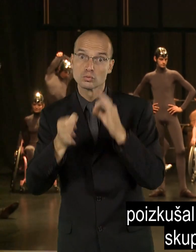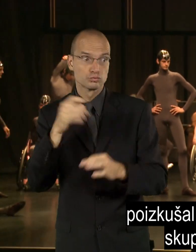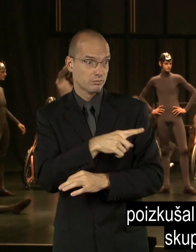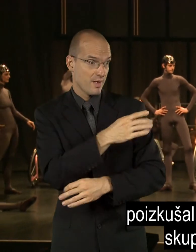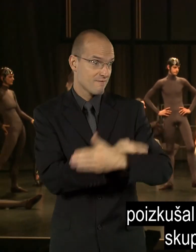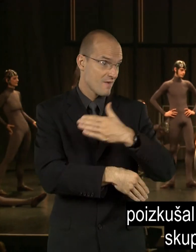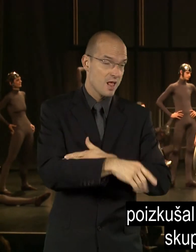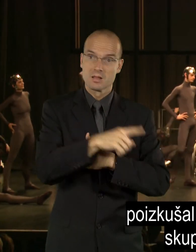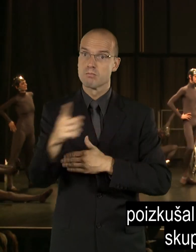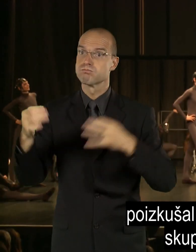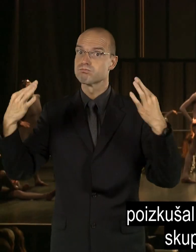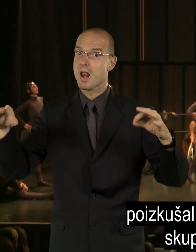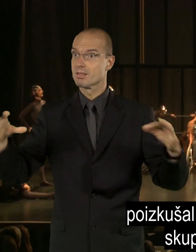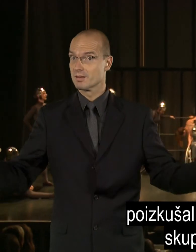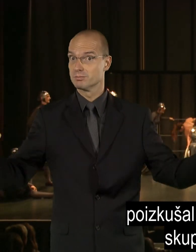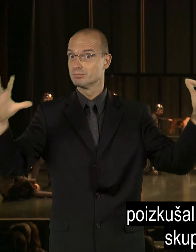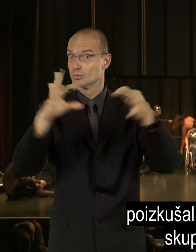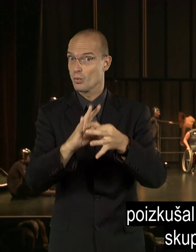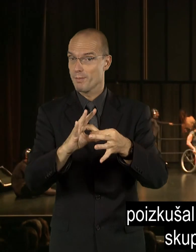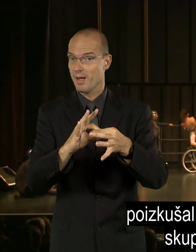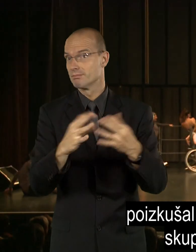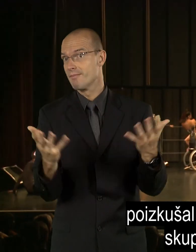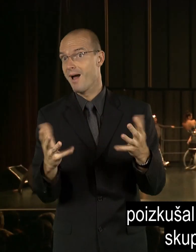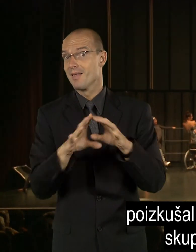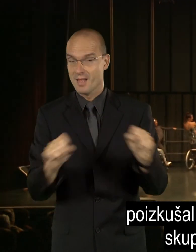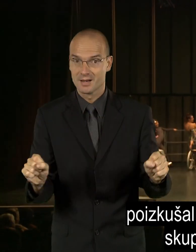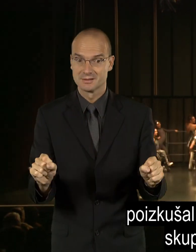poskušali z invalidi in z baletniki skupaj nekaj narediti.